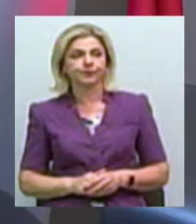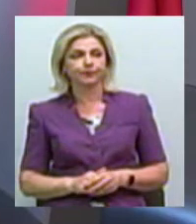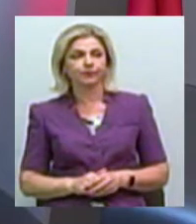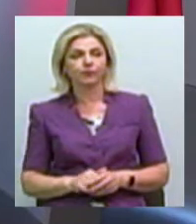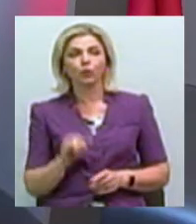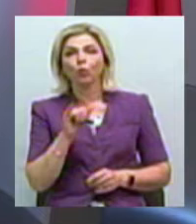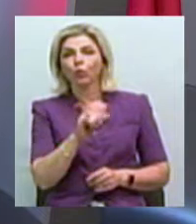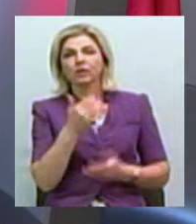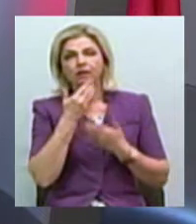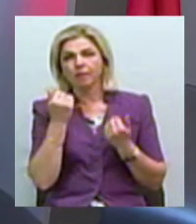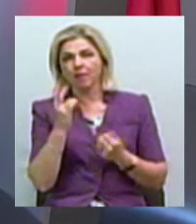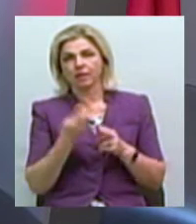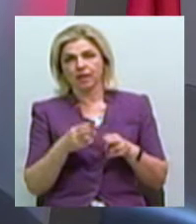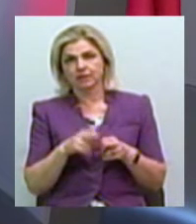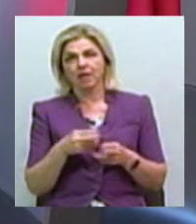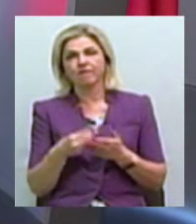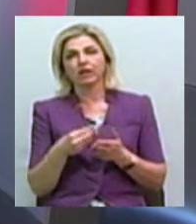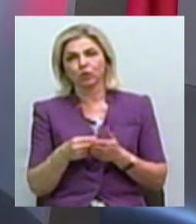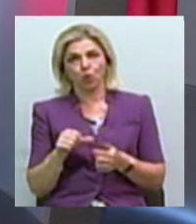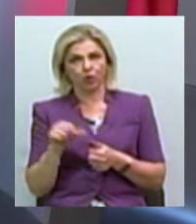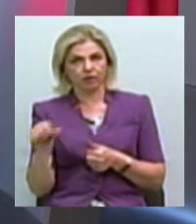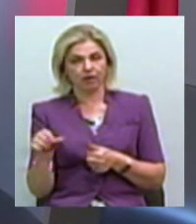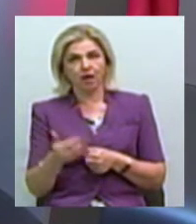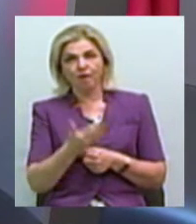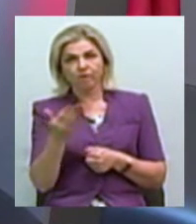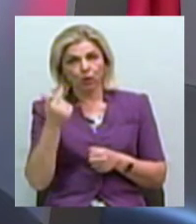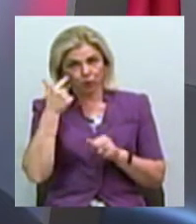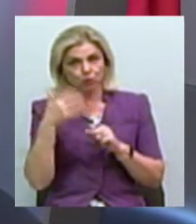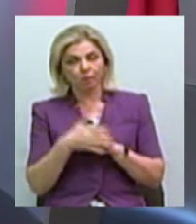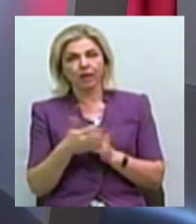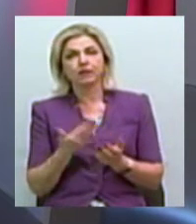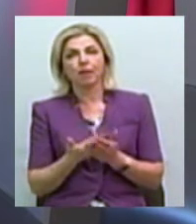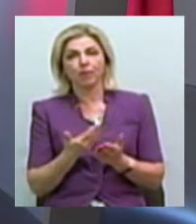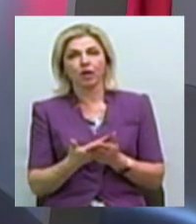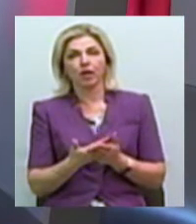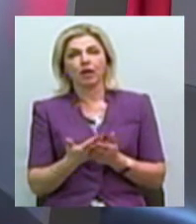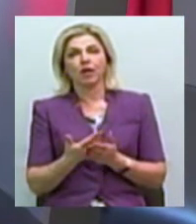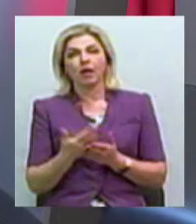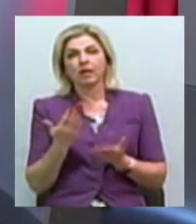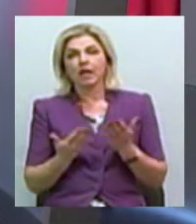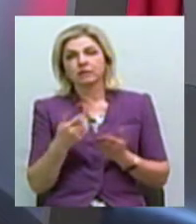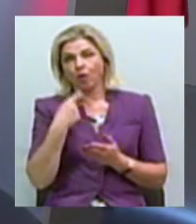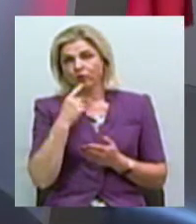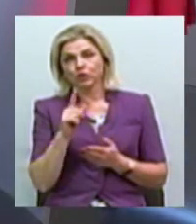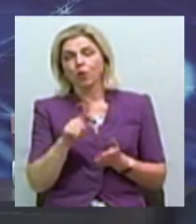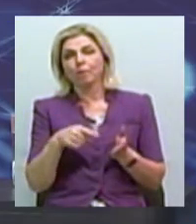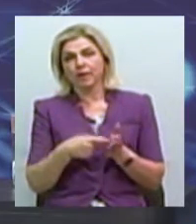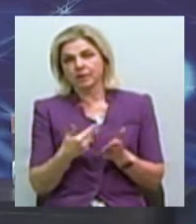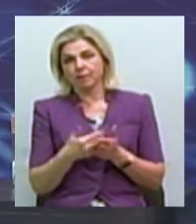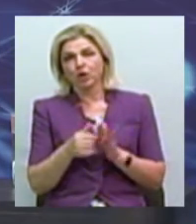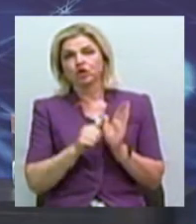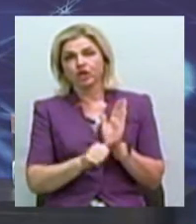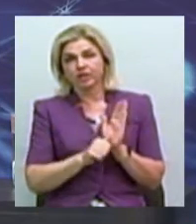них немає на це фінансування окремого. Ви ж розумієте, що, скажімо, навіть якщо ми говоримо про те, що в місті близько 60